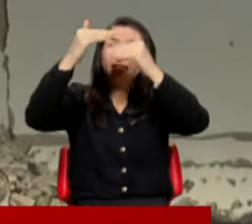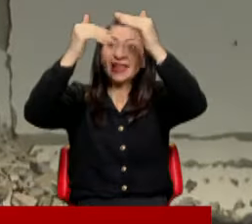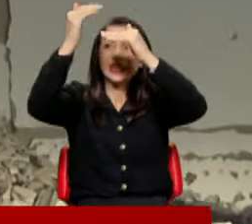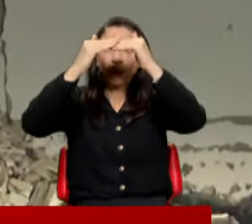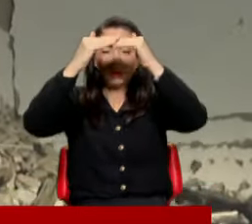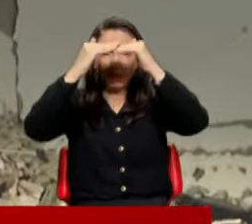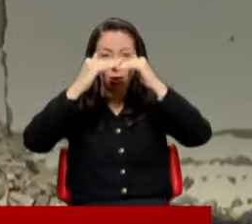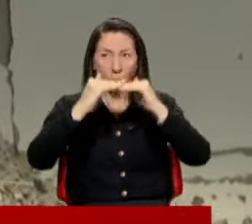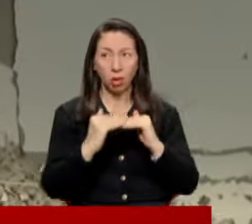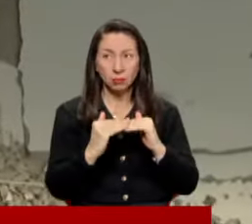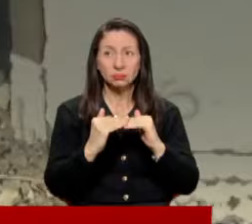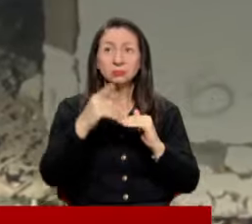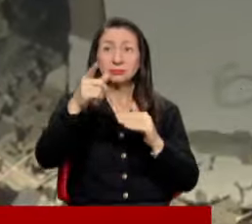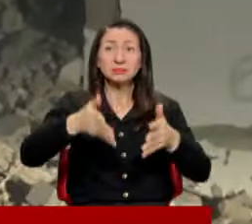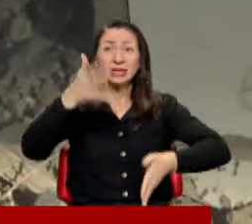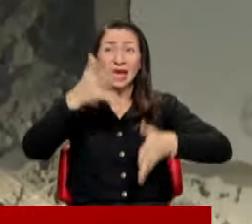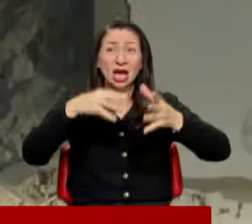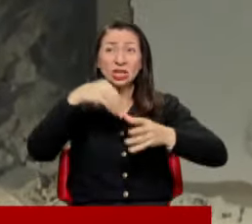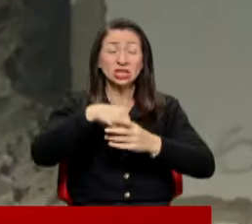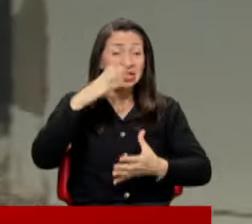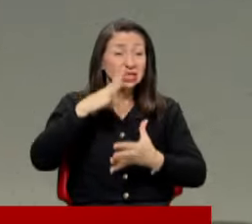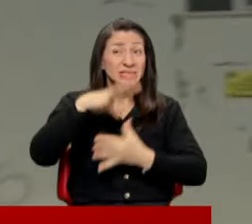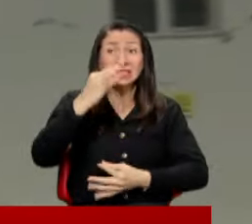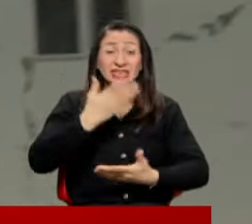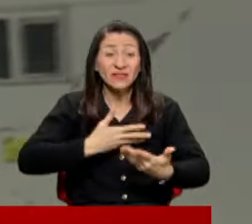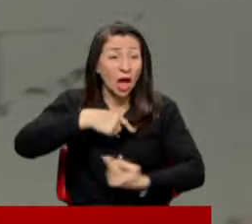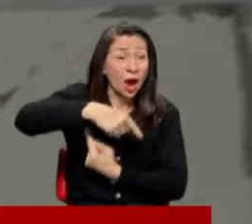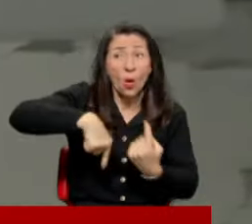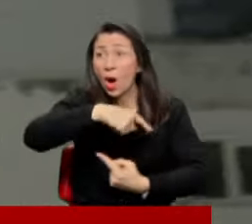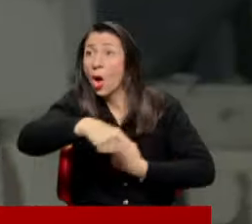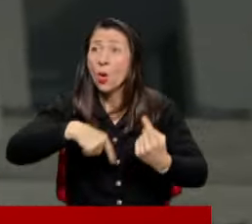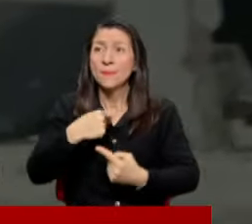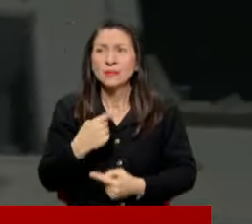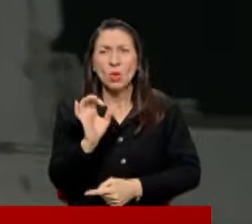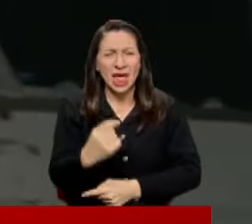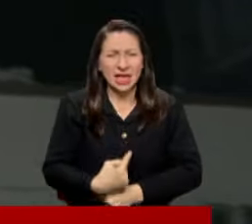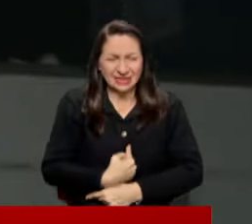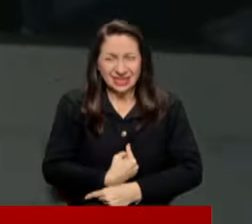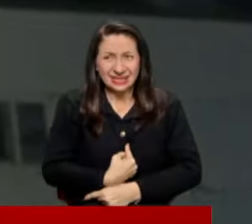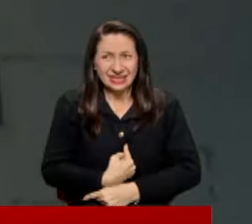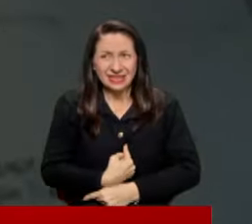kat yere yığılmış binalar arasında İnsanlar sevdiklerini arıyorlardı biz böyle